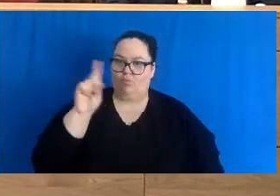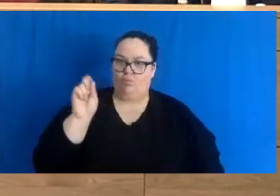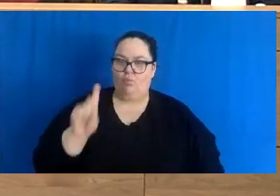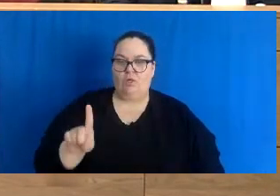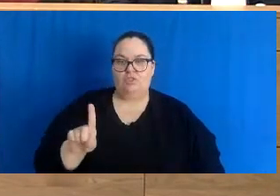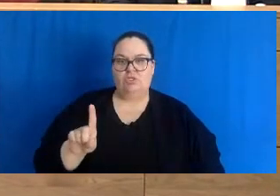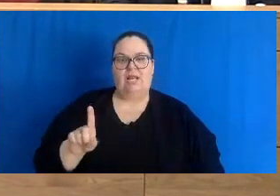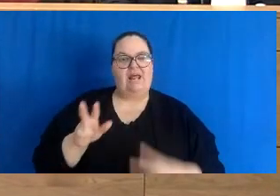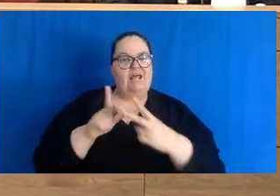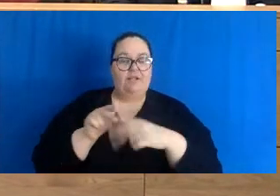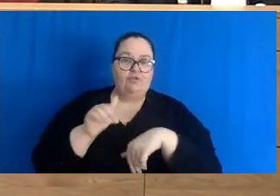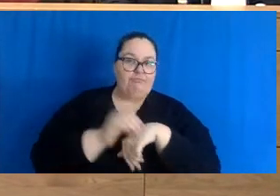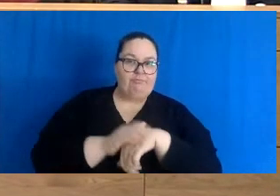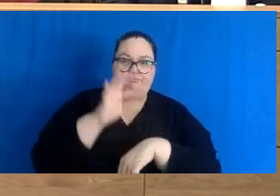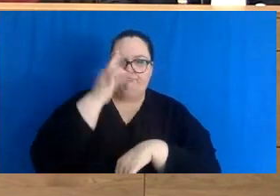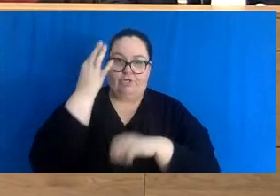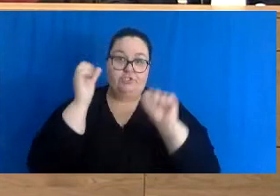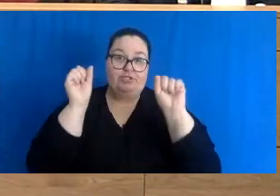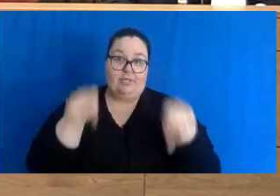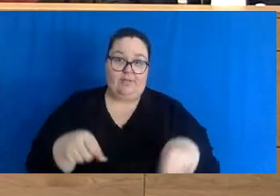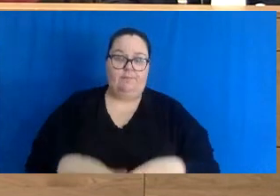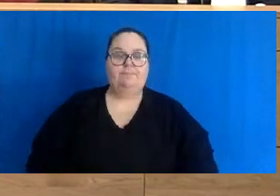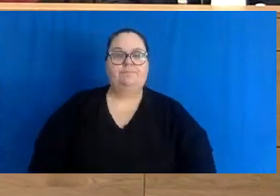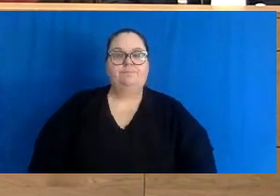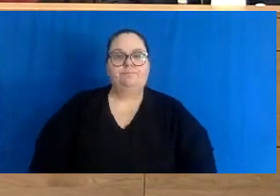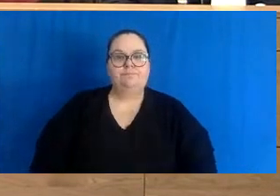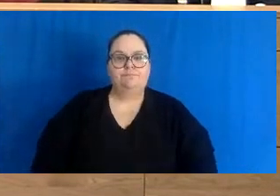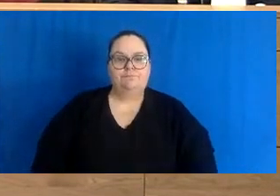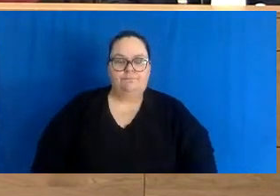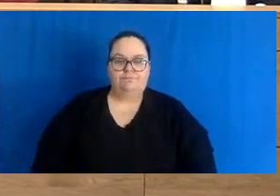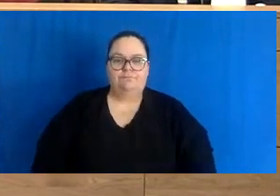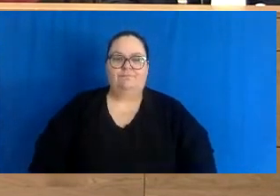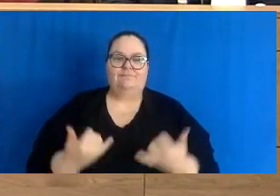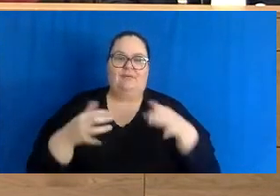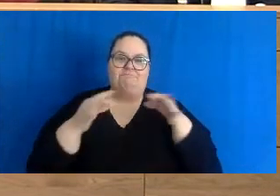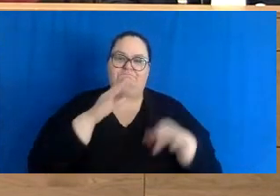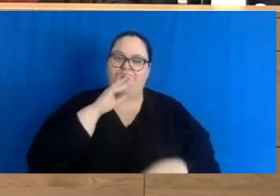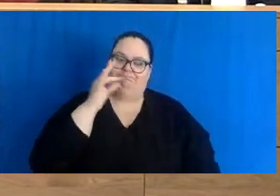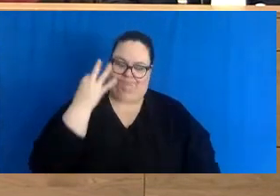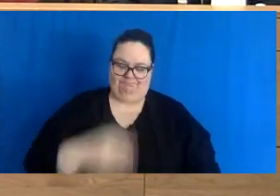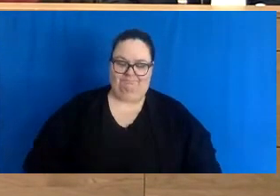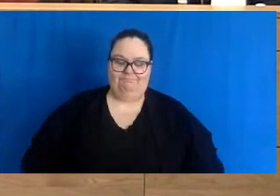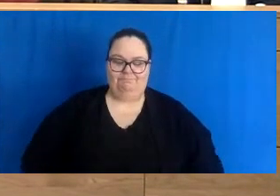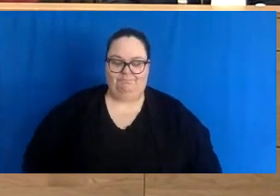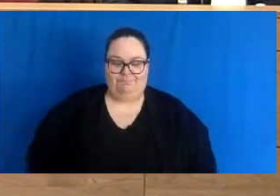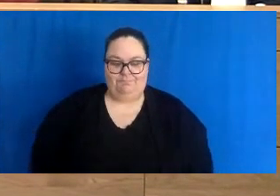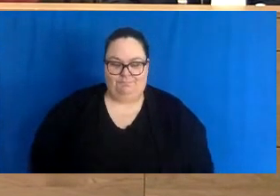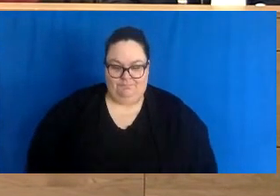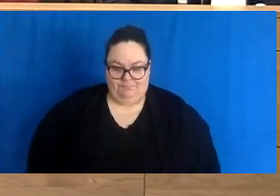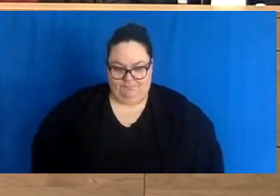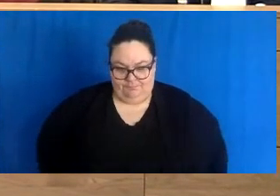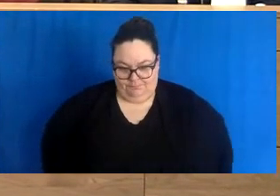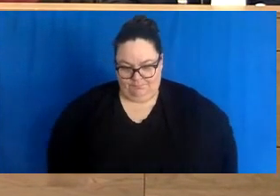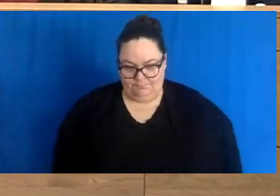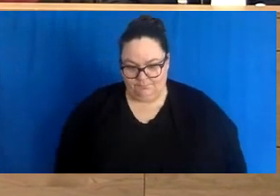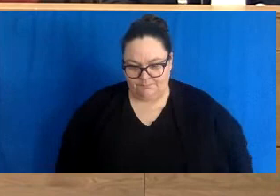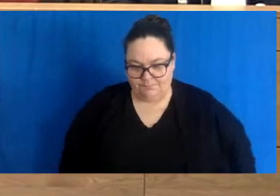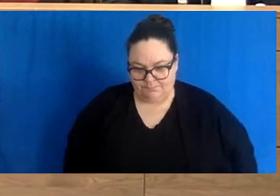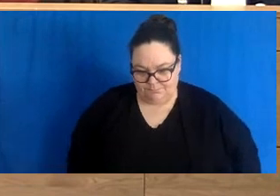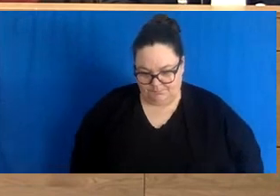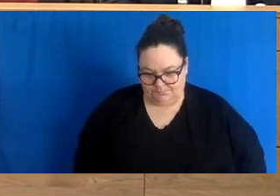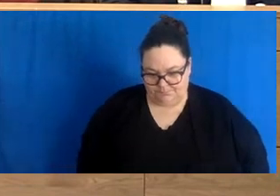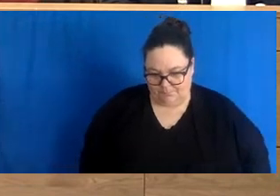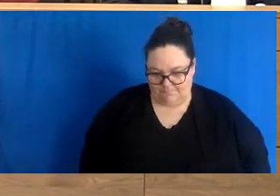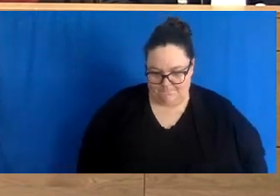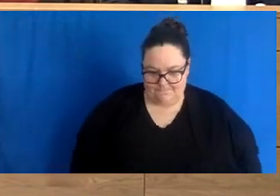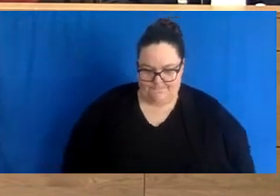in the official language of your choice. Nous allons maintenant procéder aux questions des journalistes. Vous avez le droit de poser votre question dans